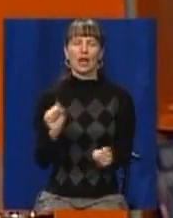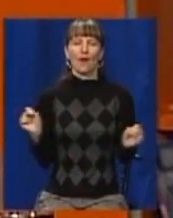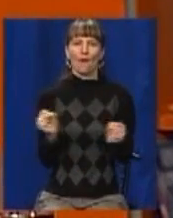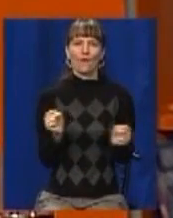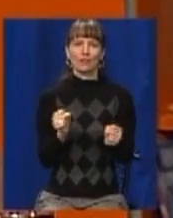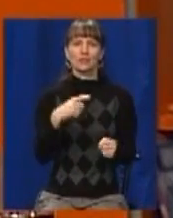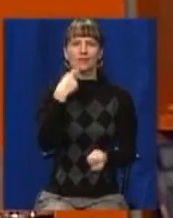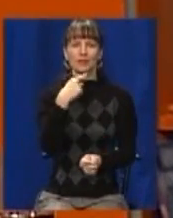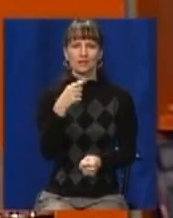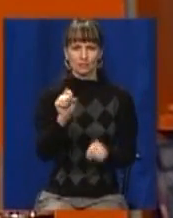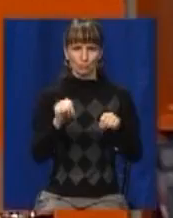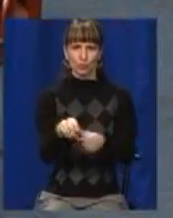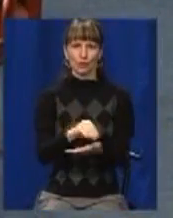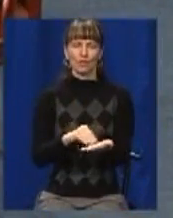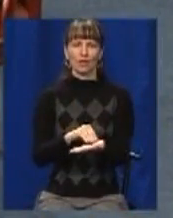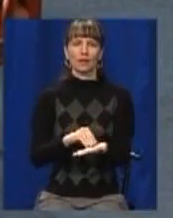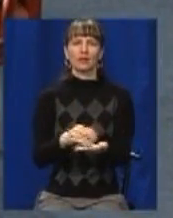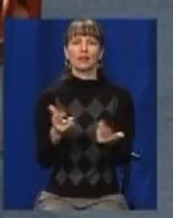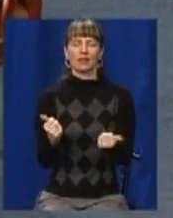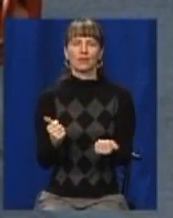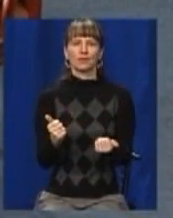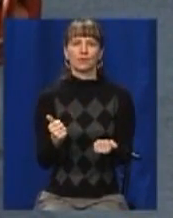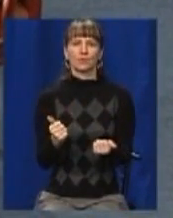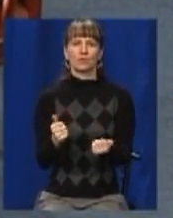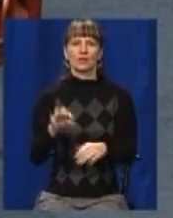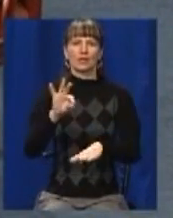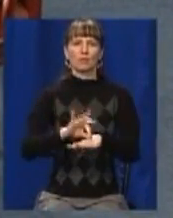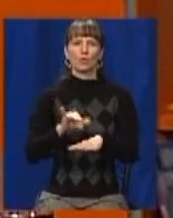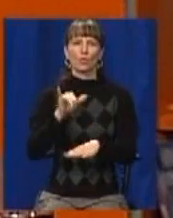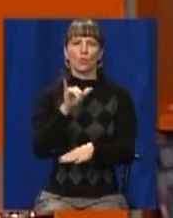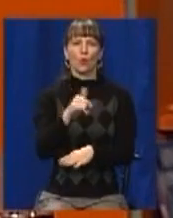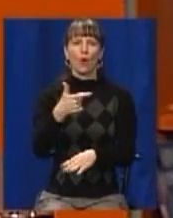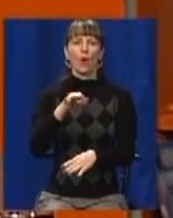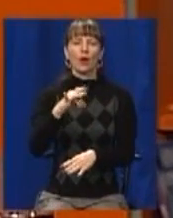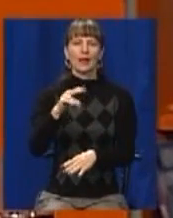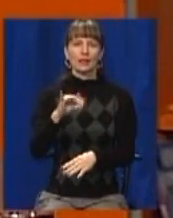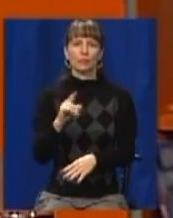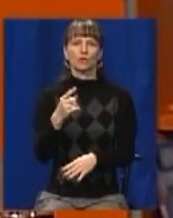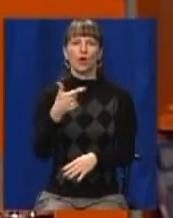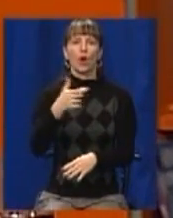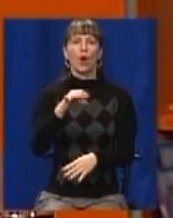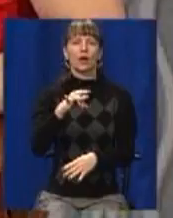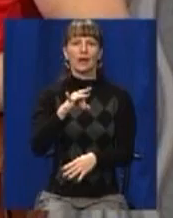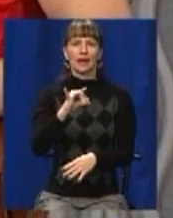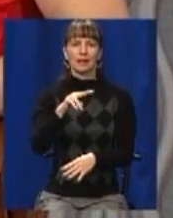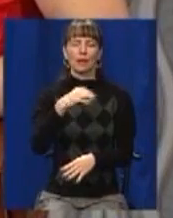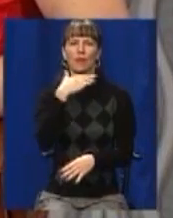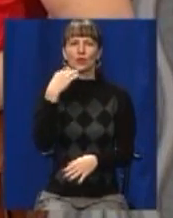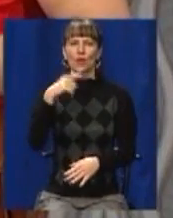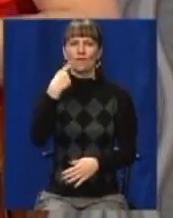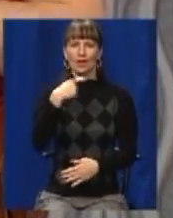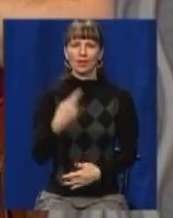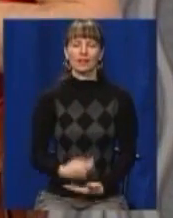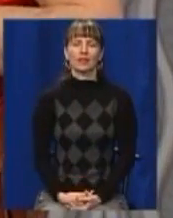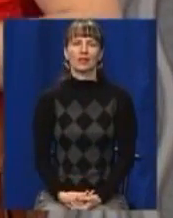холоді. Правильно, зможеш повторити, до речі? Давай. Заболіло горло в горили, бо горила багато говорила. Да, от якось